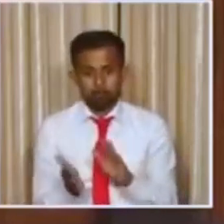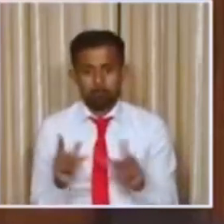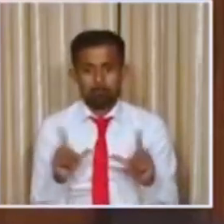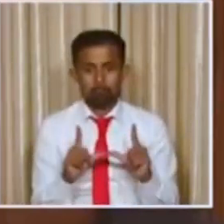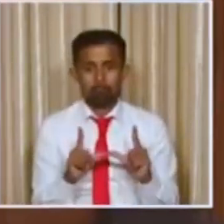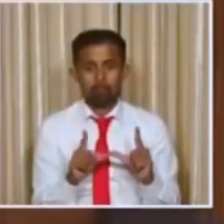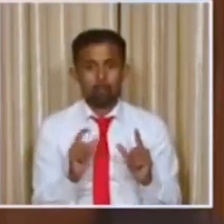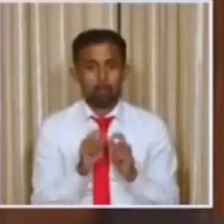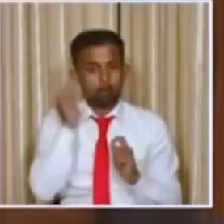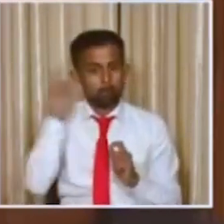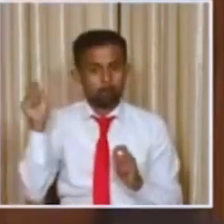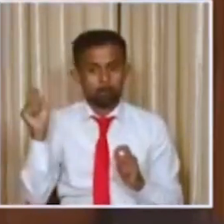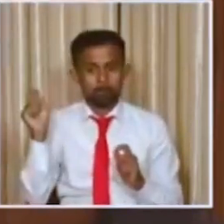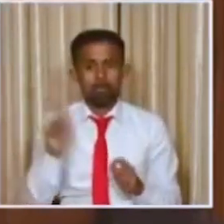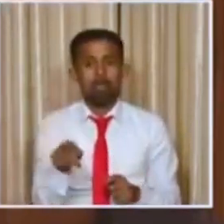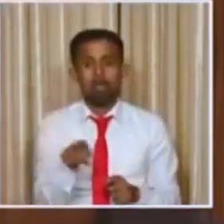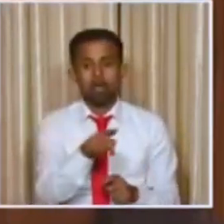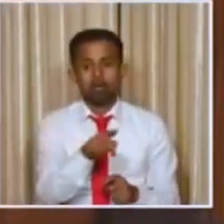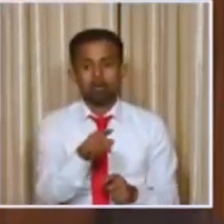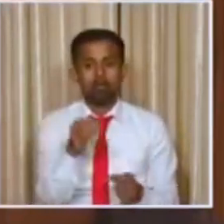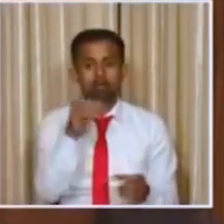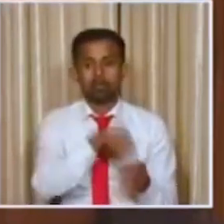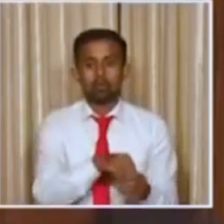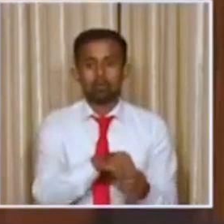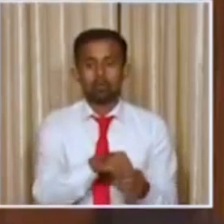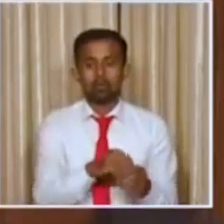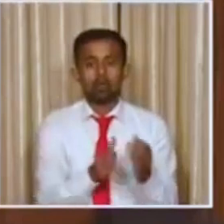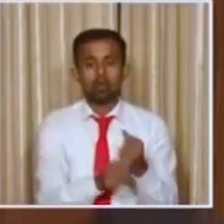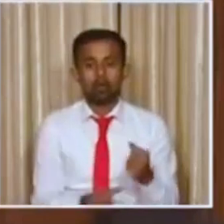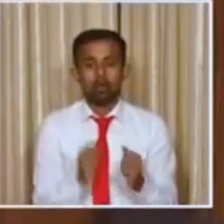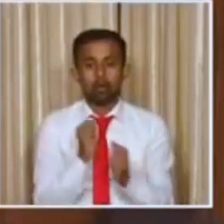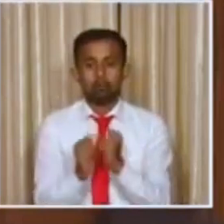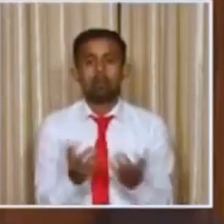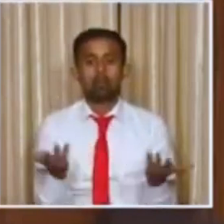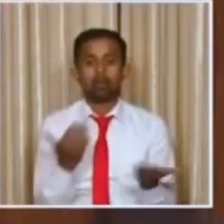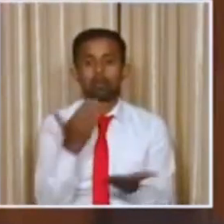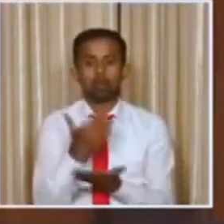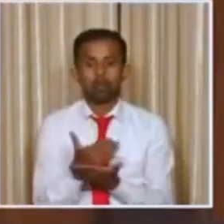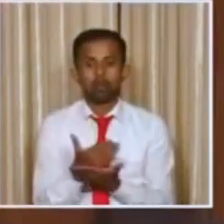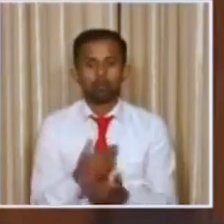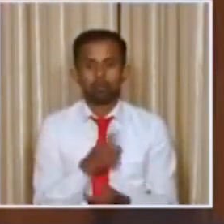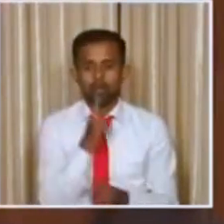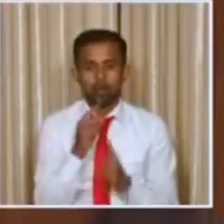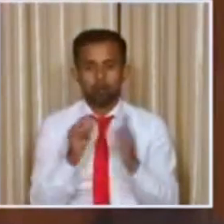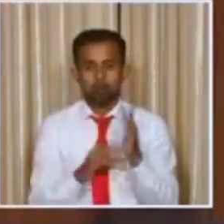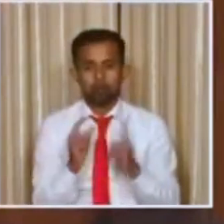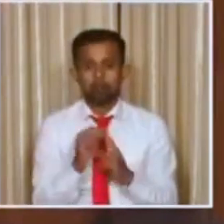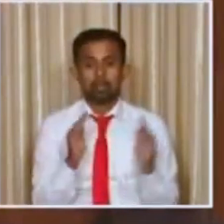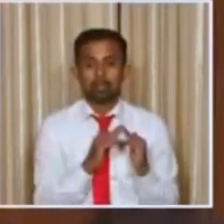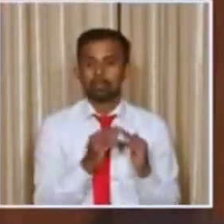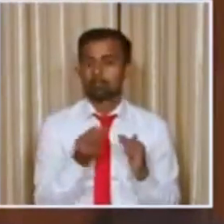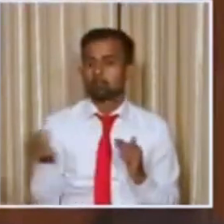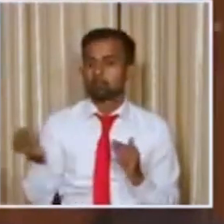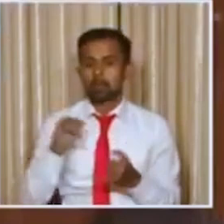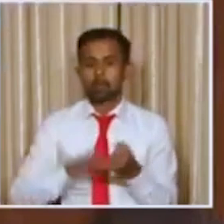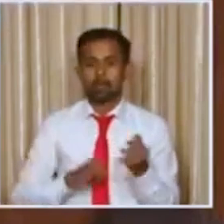වරන් එනවා මඩ කලපොට කවුද ඒකට දාලා තියෙන්නේ කවුද ඒකට නියෝජනය කරන්නේ කවුද ඒ බස් කොහෙද නවත්තන්නේ ඒ මම කියන මන්ත්‍රීවරයාගේ ගෙදර හැපෙත් එයාගේ ලේකම්ගේ